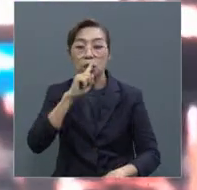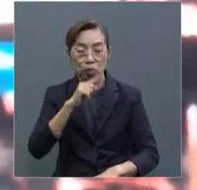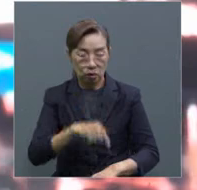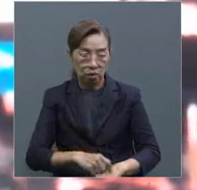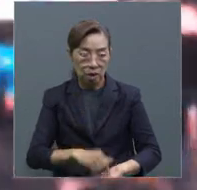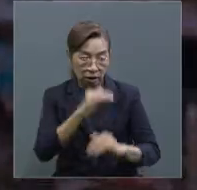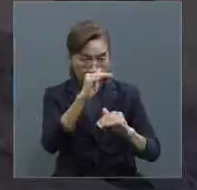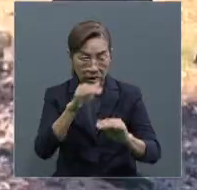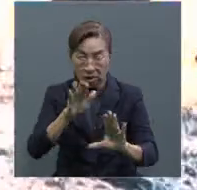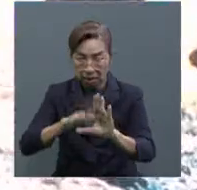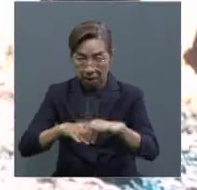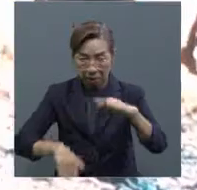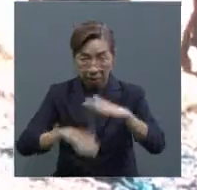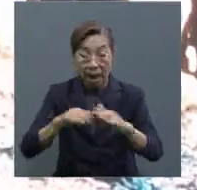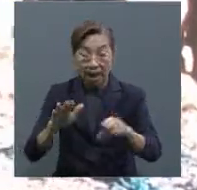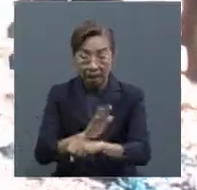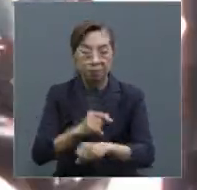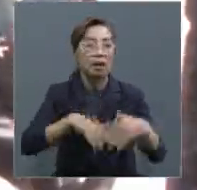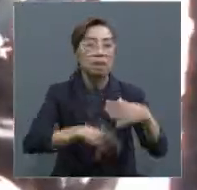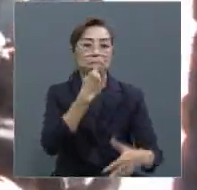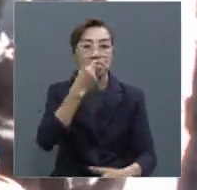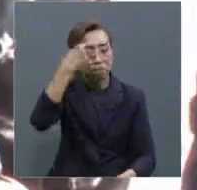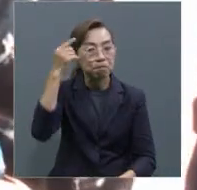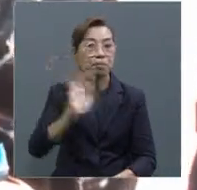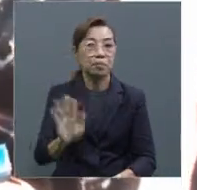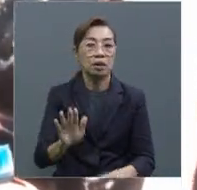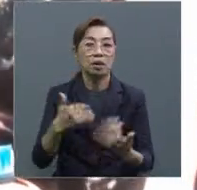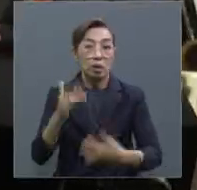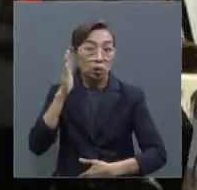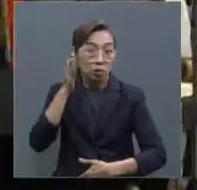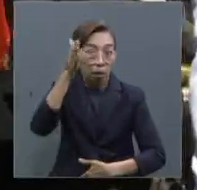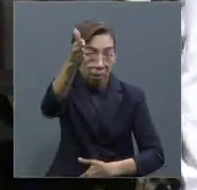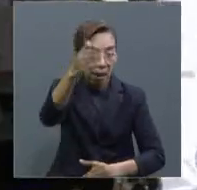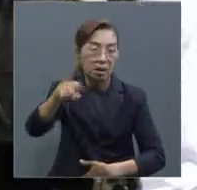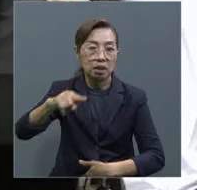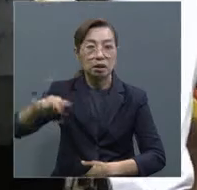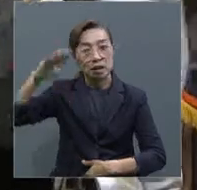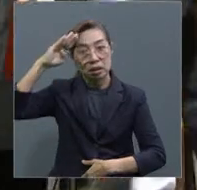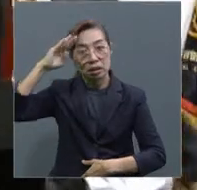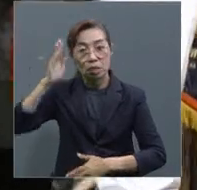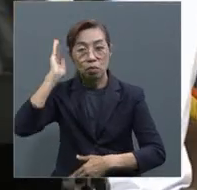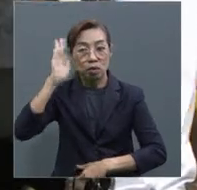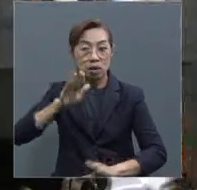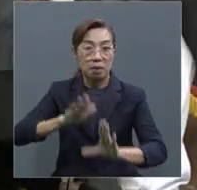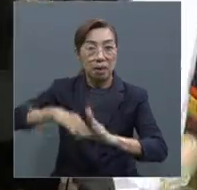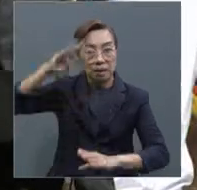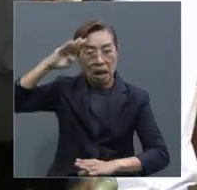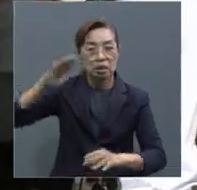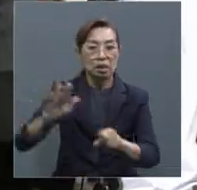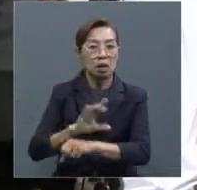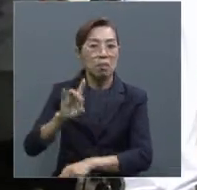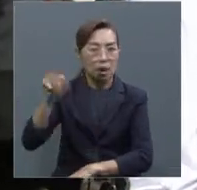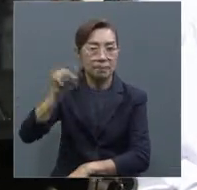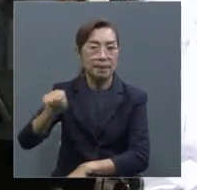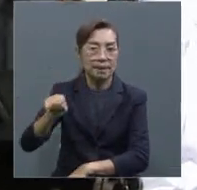จำนวนที่ต้องการก็ไม่ต้องมีการเกณฑ์ทหารนะคะแล้วก็หลังจากนี้จะได้ทหารกองประจำการจากการสมัครใจเต็ม100%ซึ่งก็มี